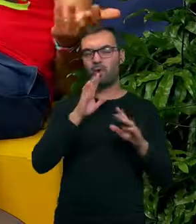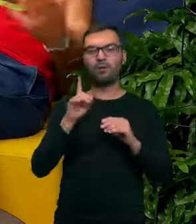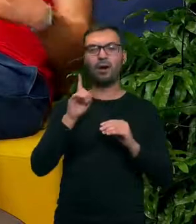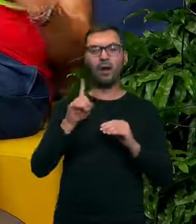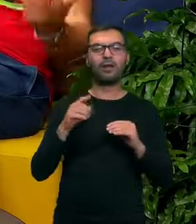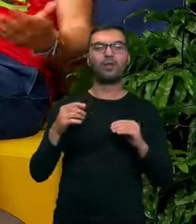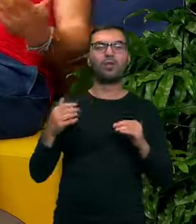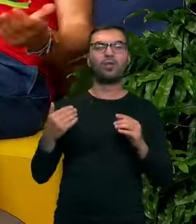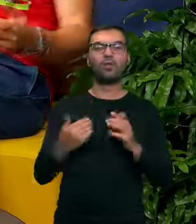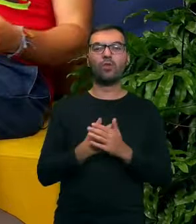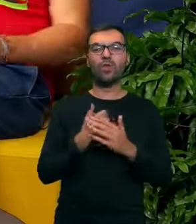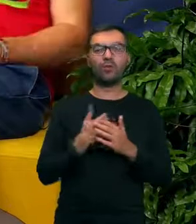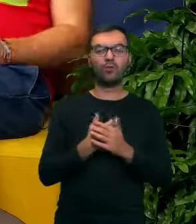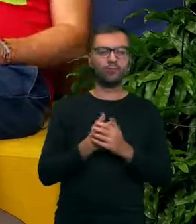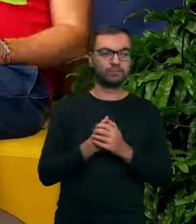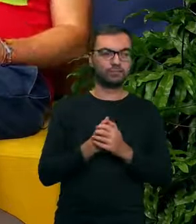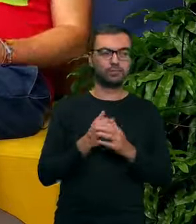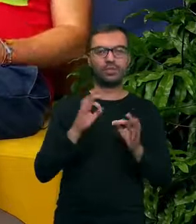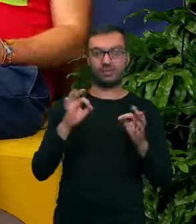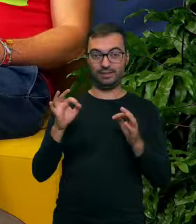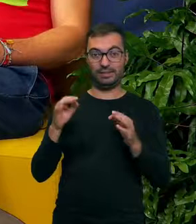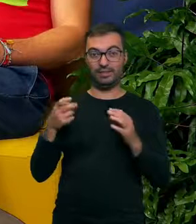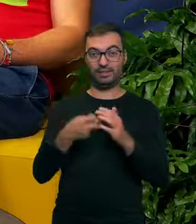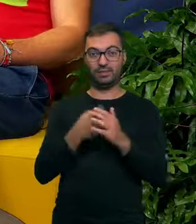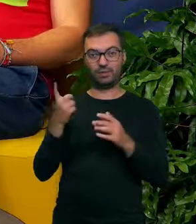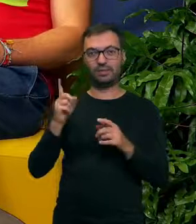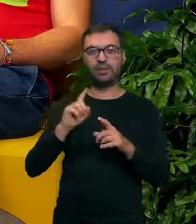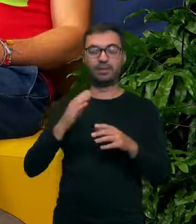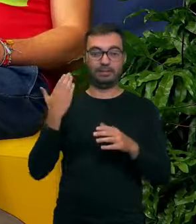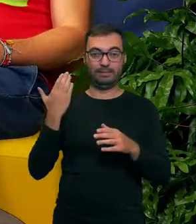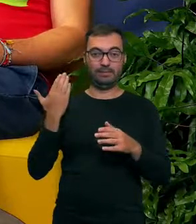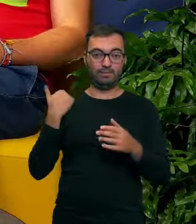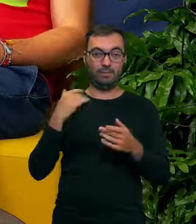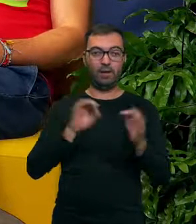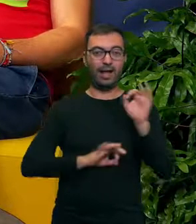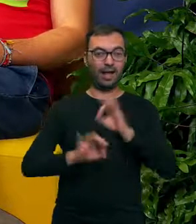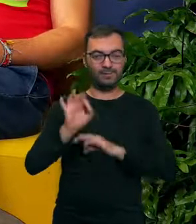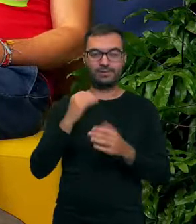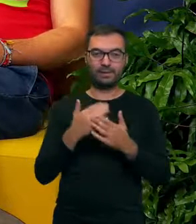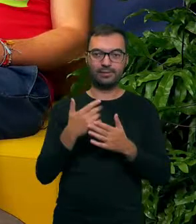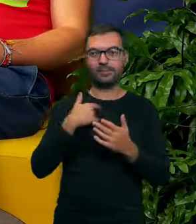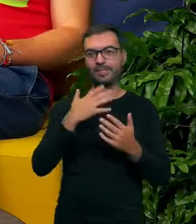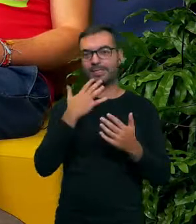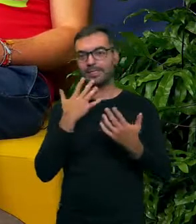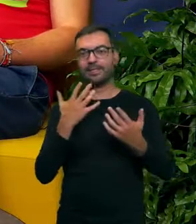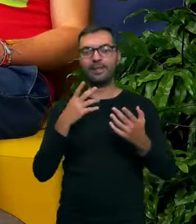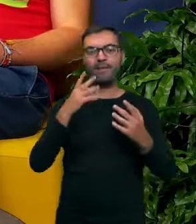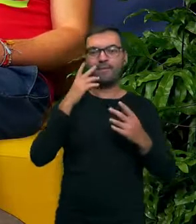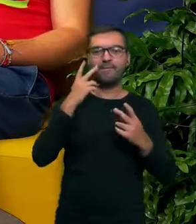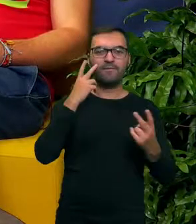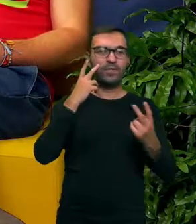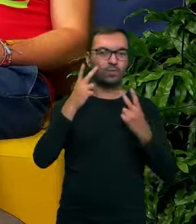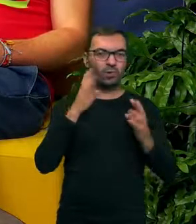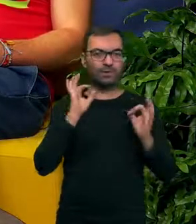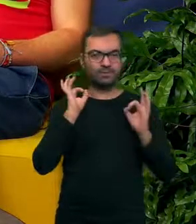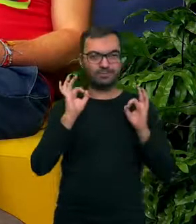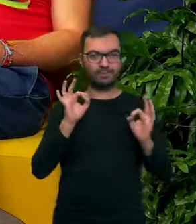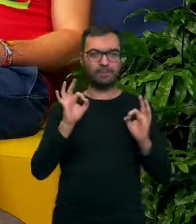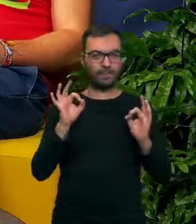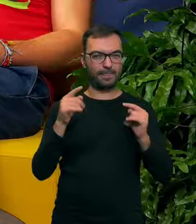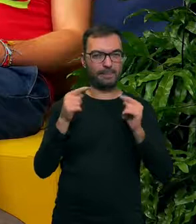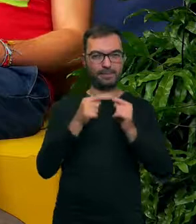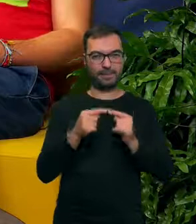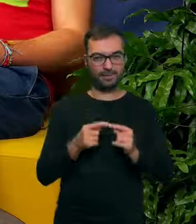ale współczesny był po remoncie. Nam też zależało, żeby wizualnie to po prostu miało jakiś taki dosyć